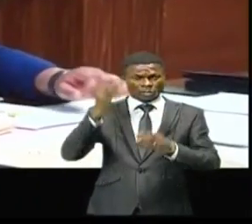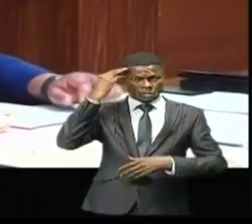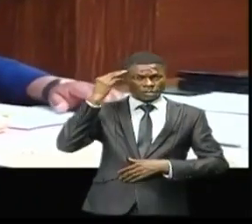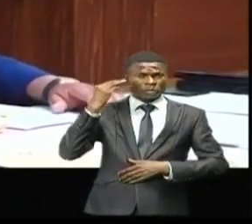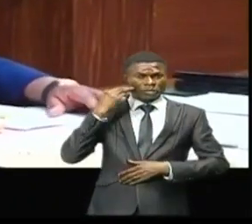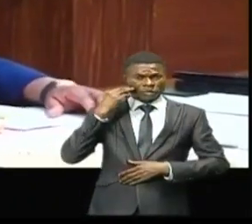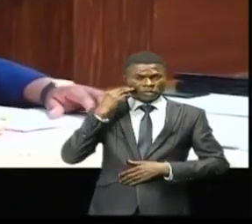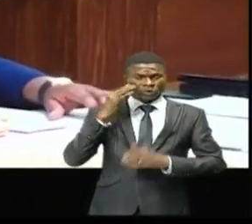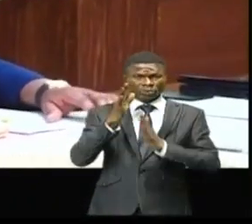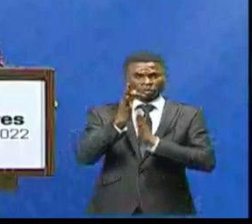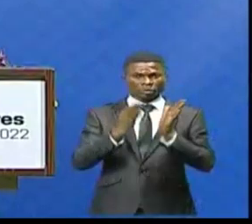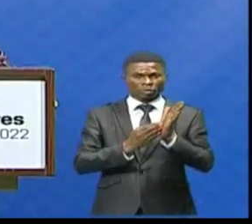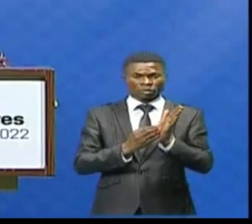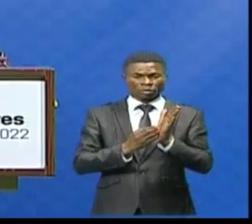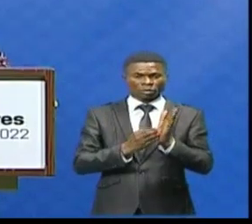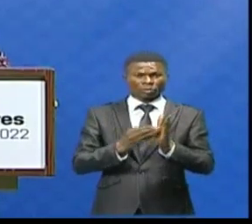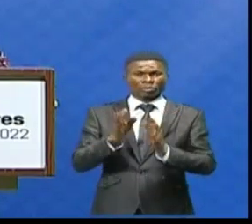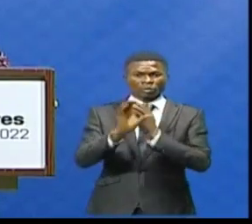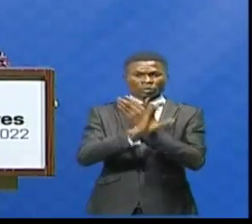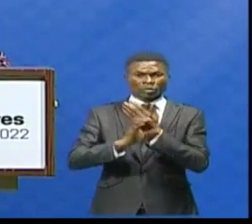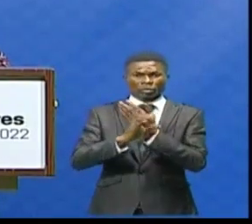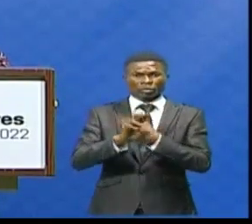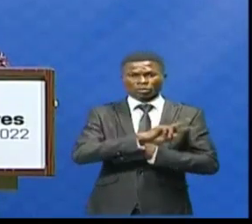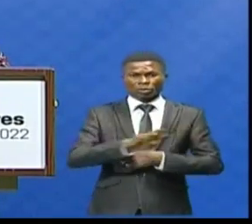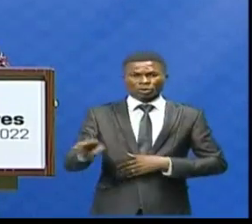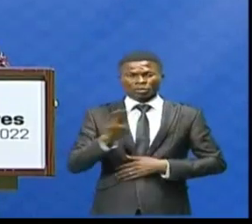du 19 août 2022